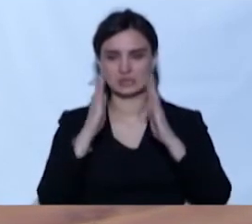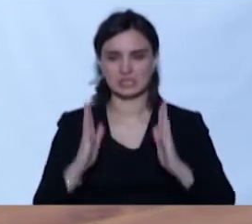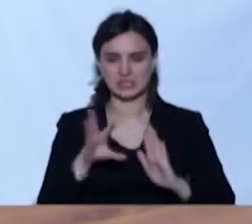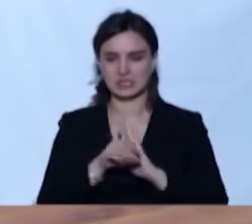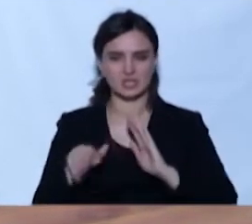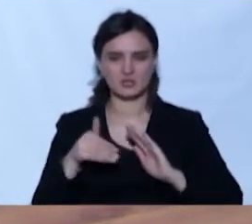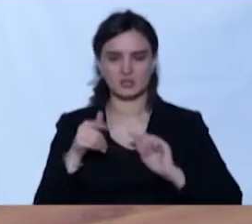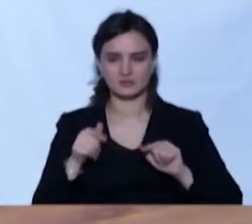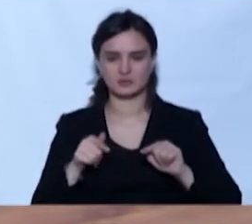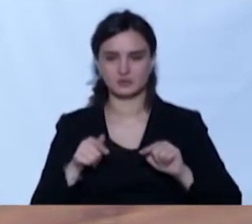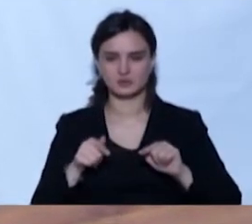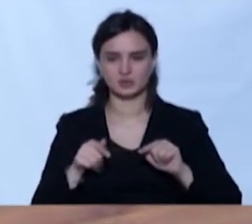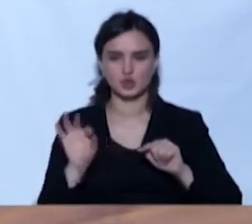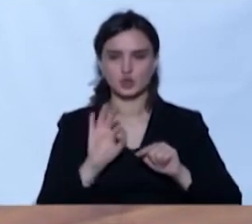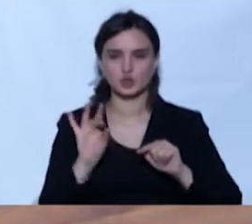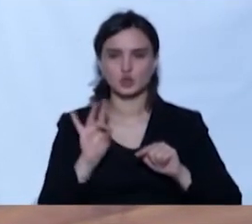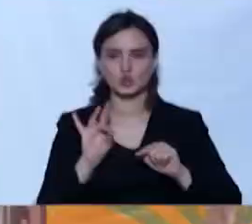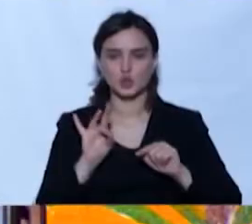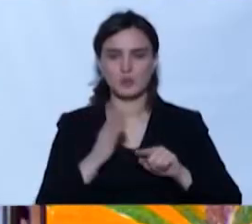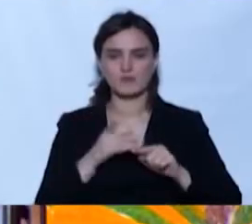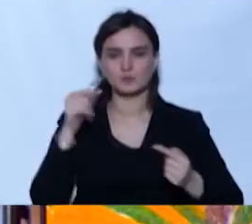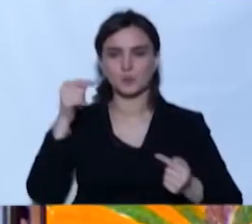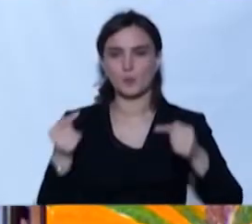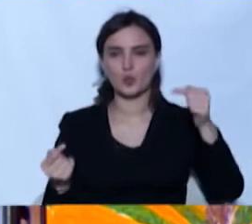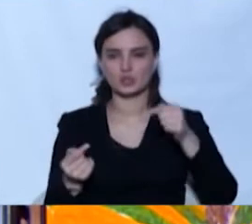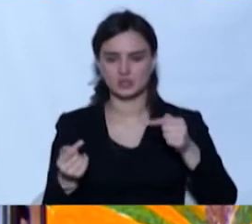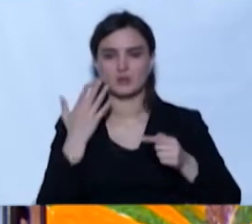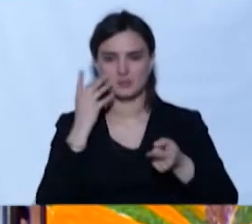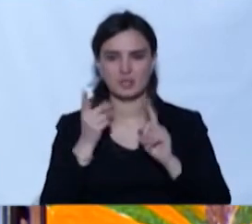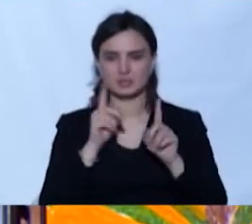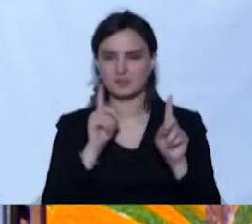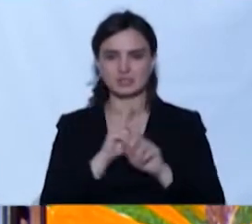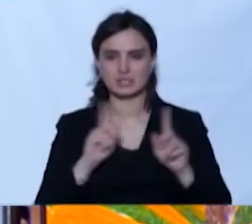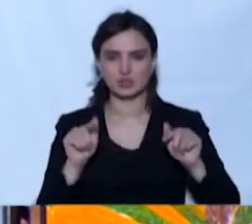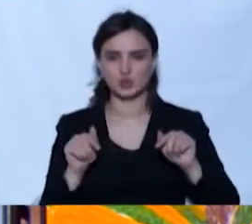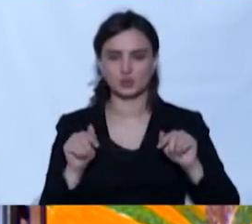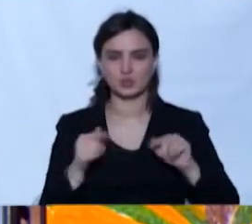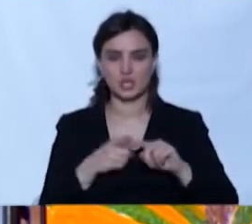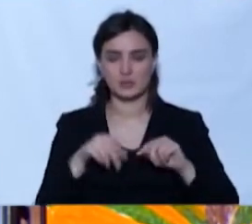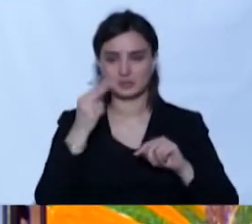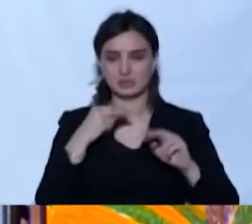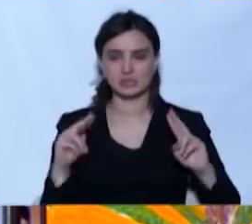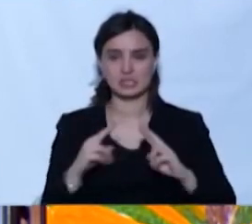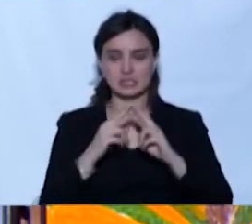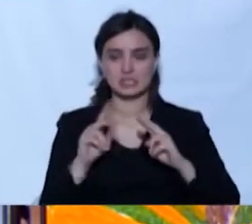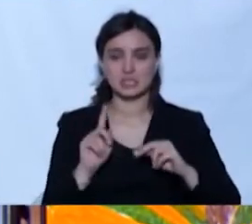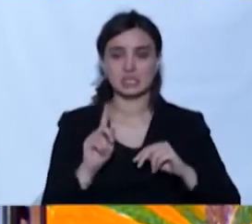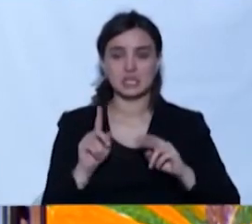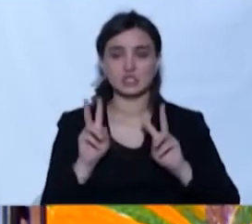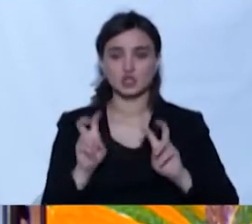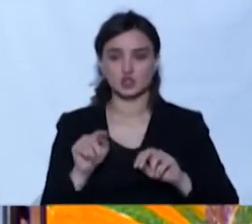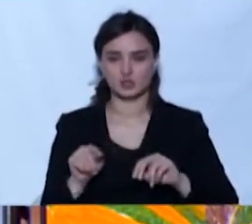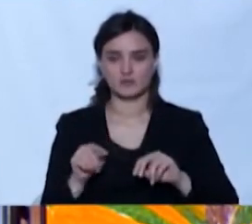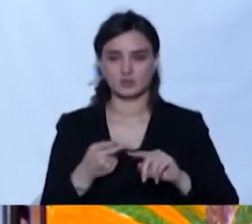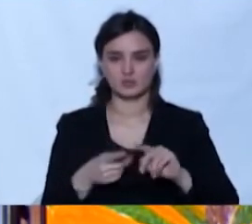არ აქვს ზომები, მას აქვს პროპორციები. მართლა ფანტასტიკური პროპორციები აქვს ამ ტაძარს და რა იგულისხმება ამაში.